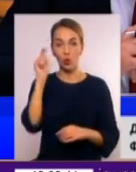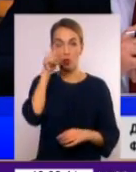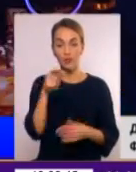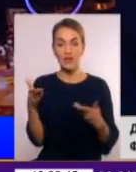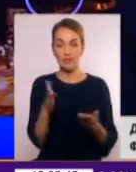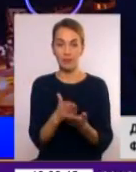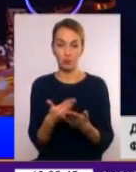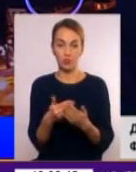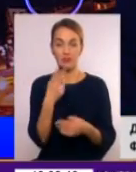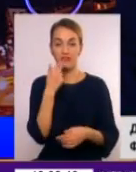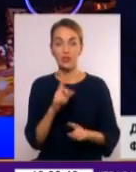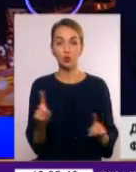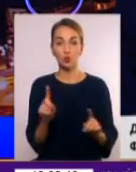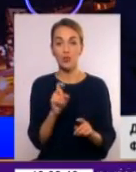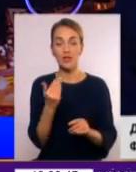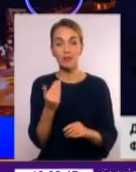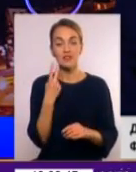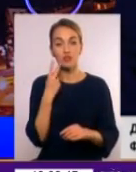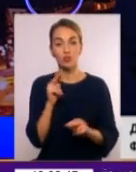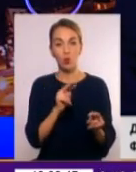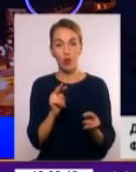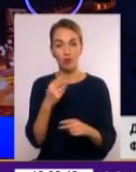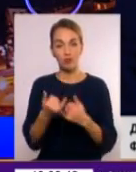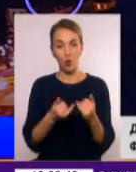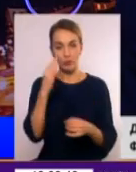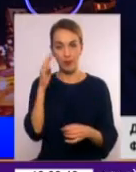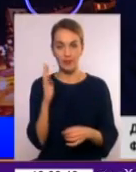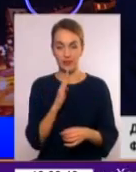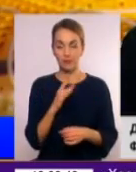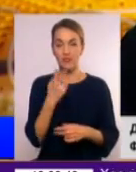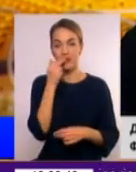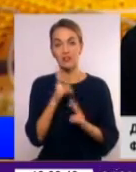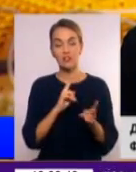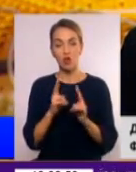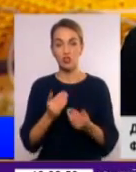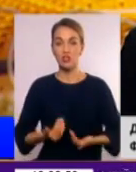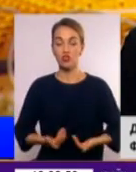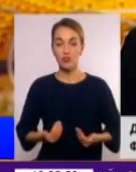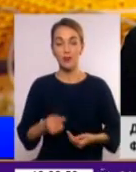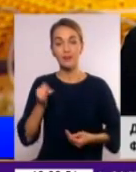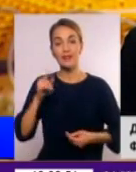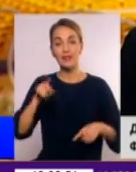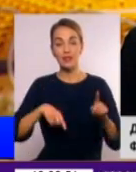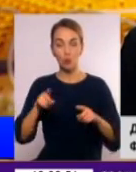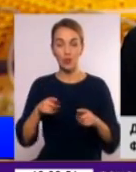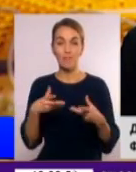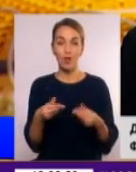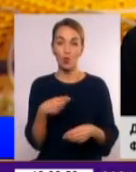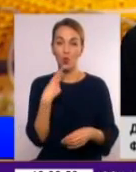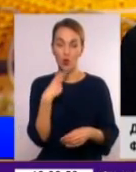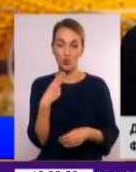які, припустимо, звикли, що за ними завжди доглядають батьки. Вони би звикли їм скаржитись на життя, і інколи вони, м'яко